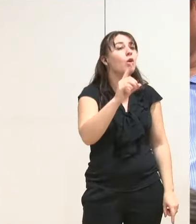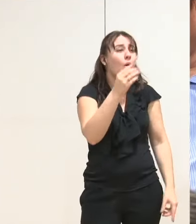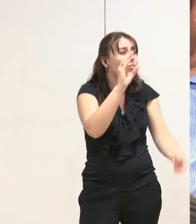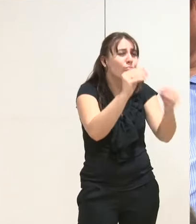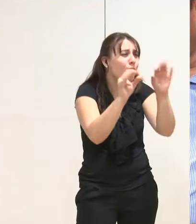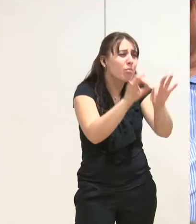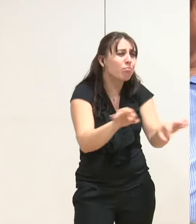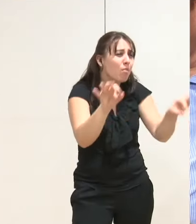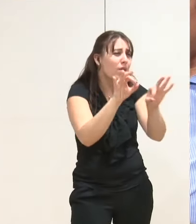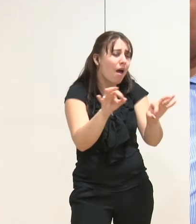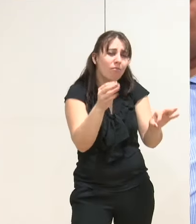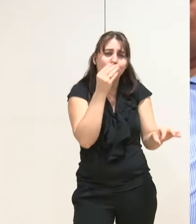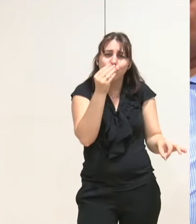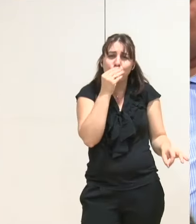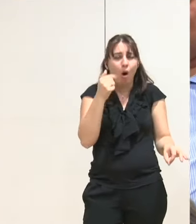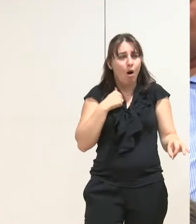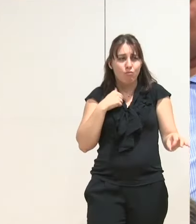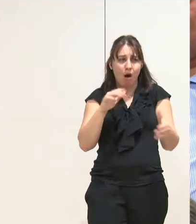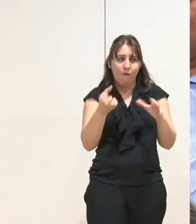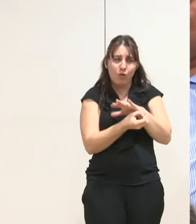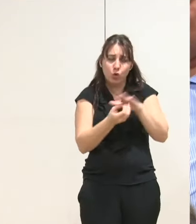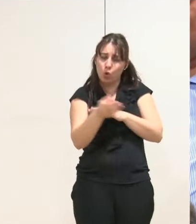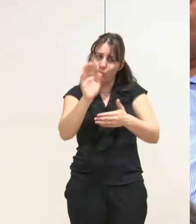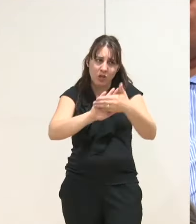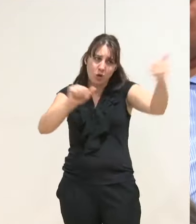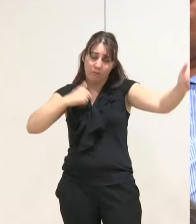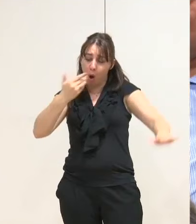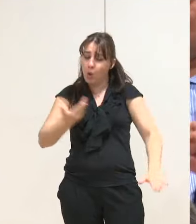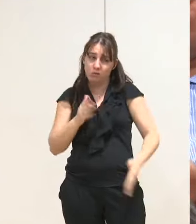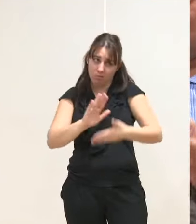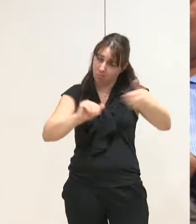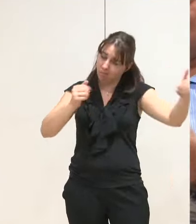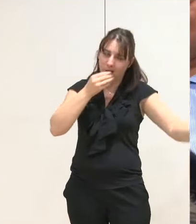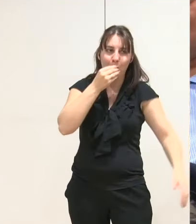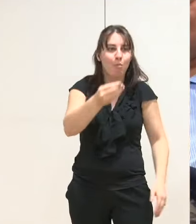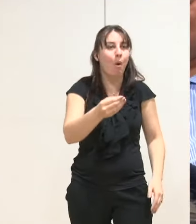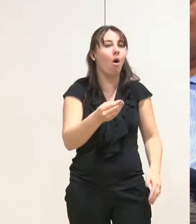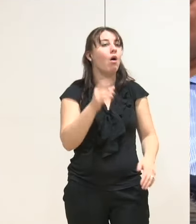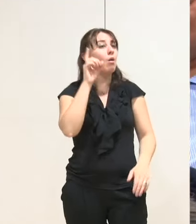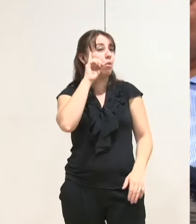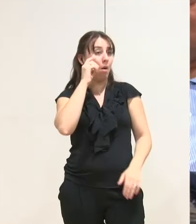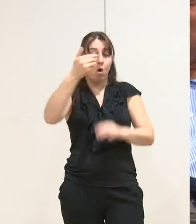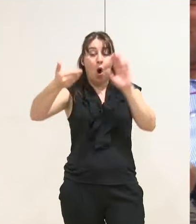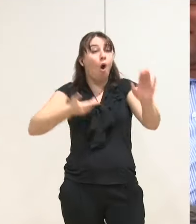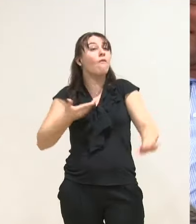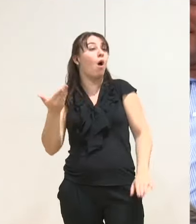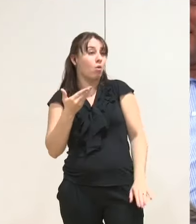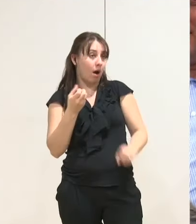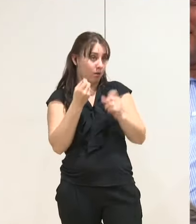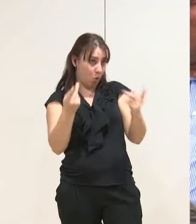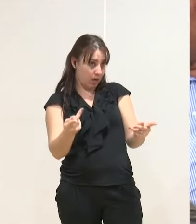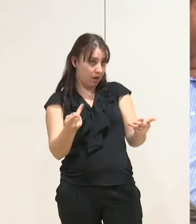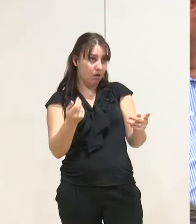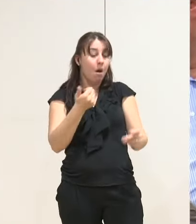problème moi je vous je vous transmettrai la copie de ce que j'ai reçu ce que vous ce que l'on vous dit que l'on m'a envoyé c'est une chose ce que j'ai